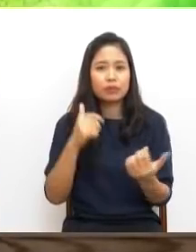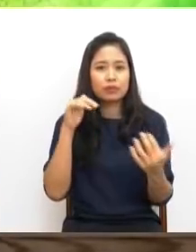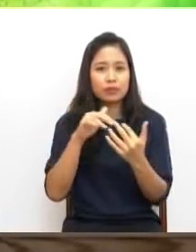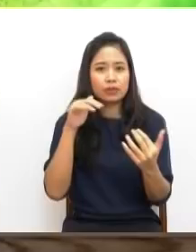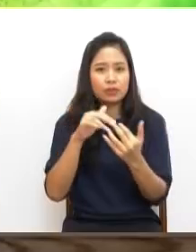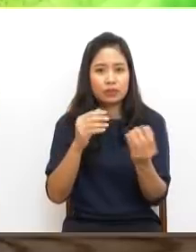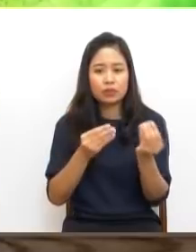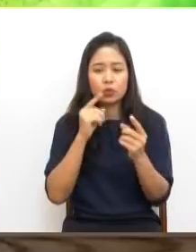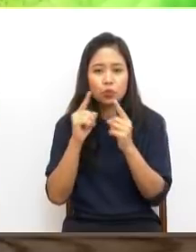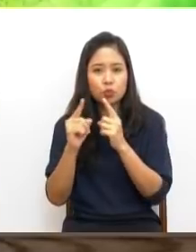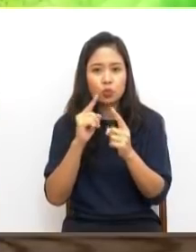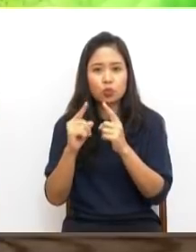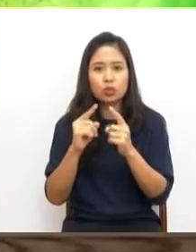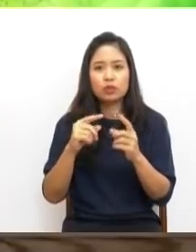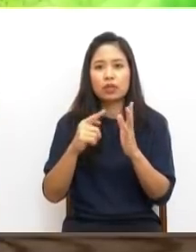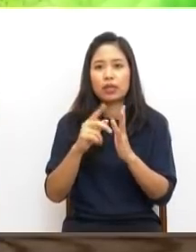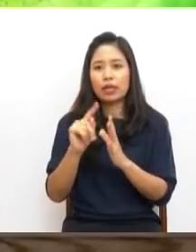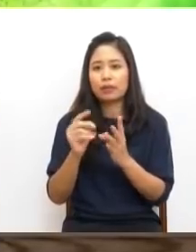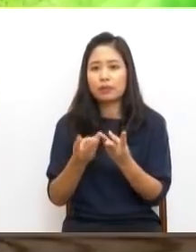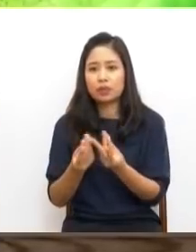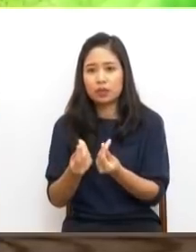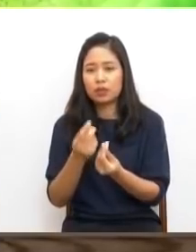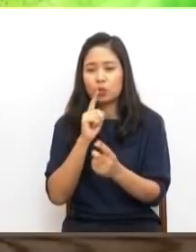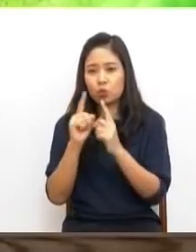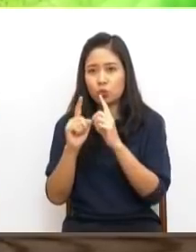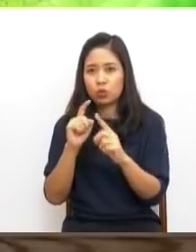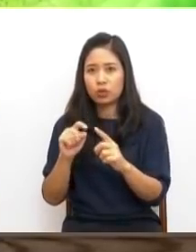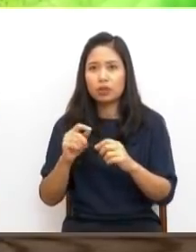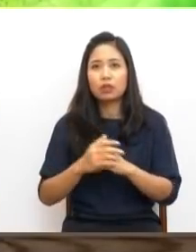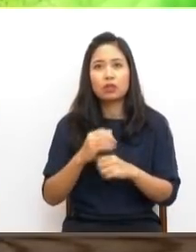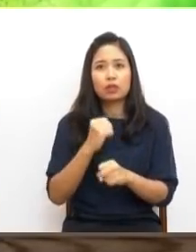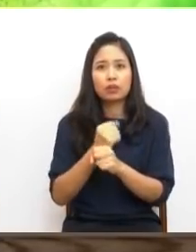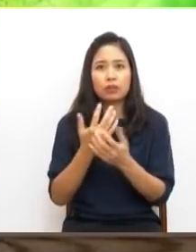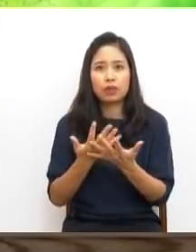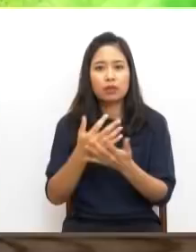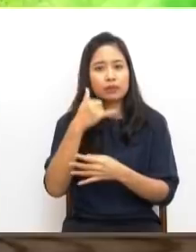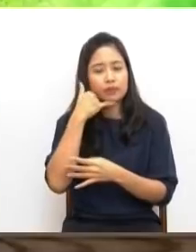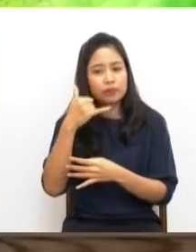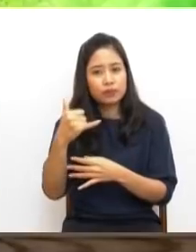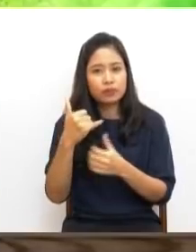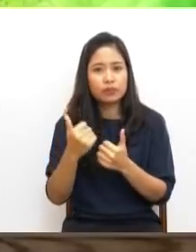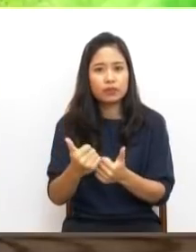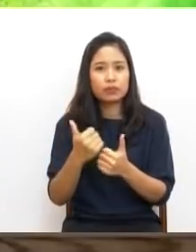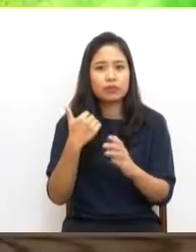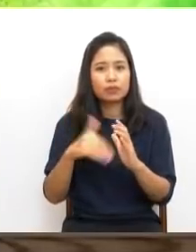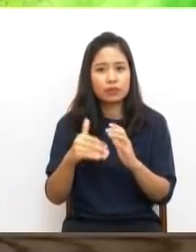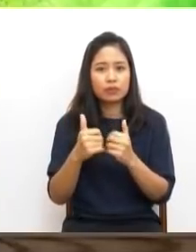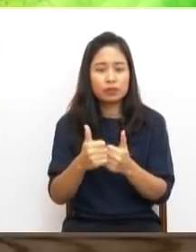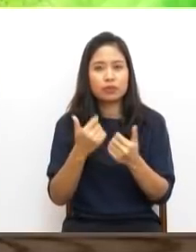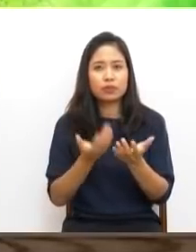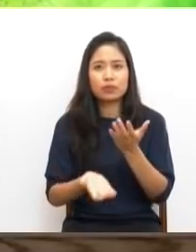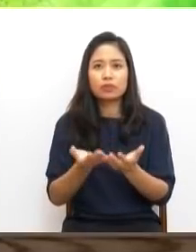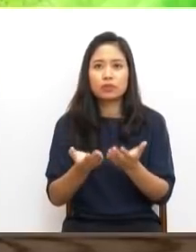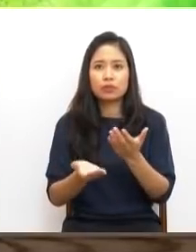ขตพื้นที่หรือถ้าไม่ได้คำตอบจากเขตพื้นที่ก็สื่อสารมาทางโทรศัพท์นะครับถึงผมได้โดยตรงก็ได้นะครับเพื่อจะ